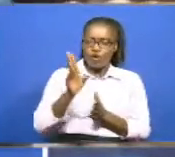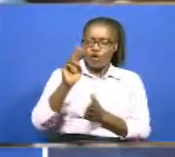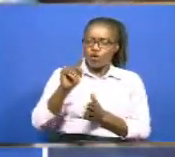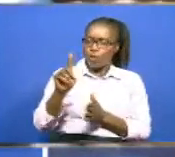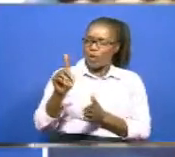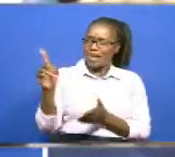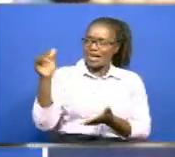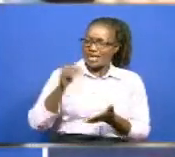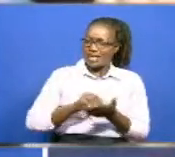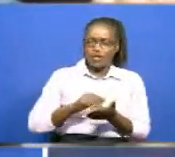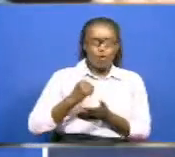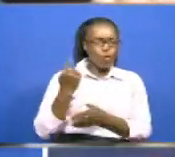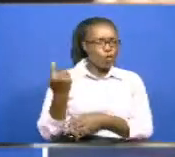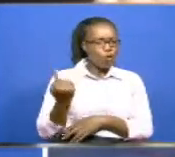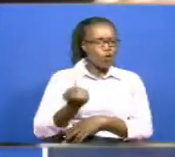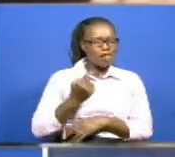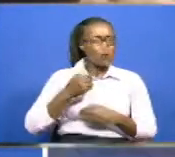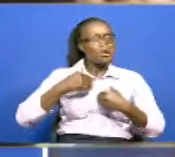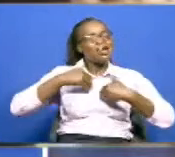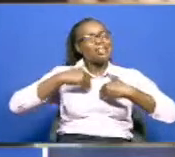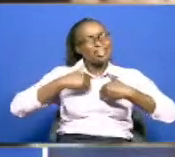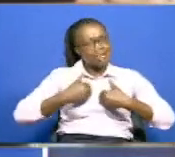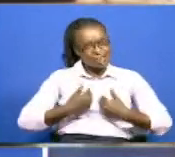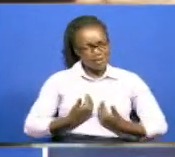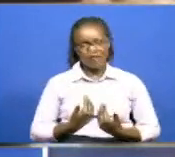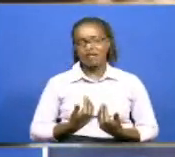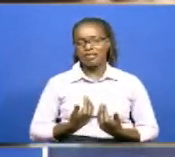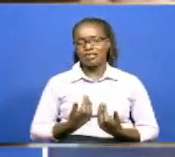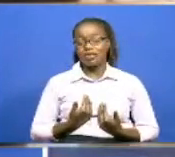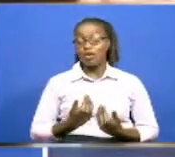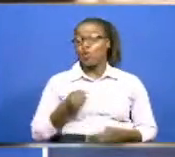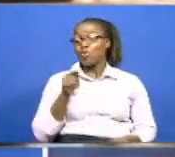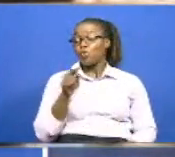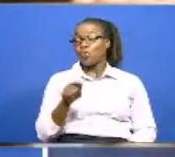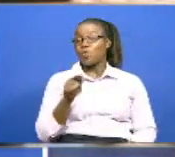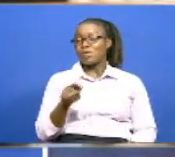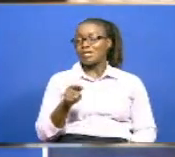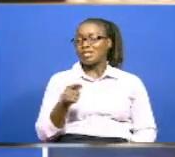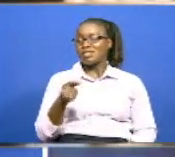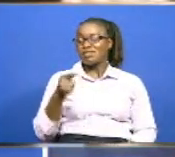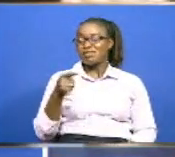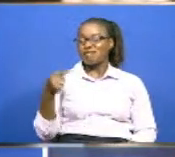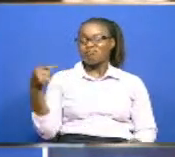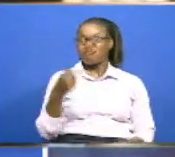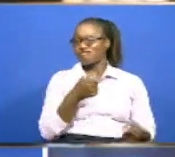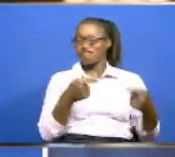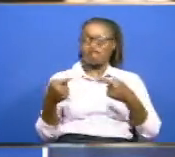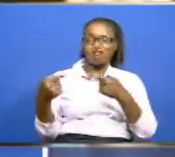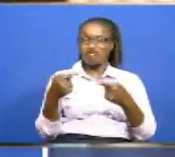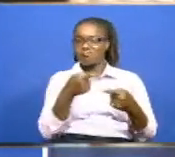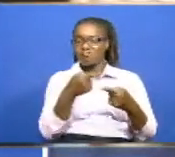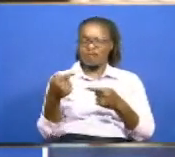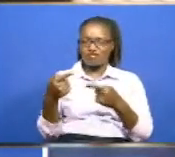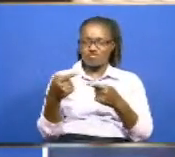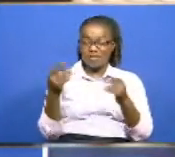SRC. Na tumechoka na huu mchezo wa paka na panya na SRC.